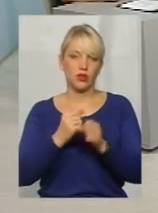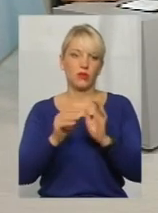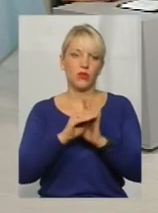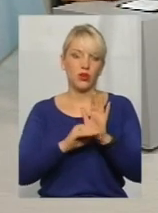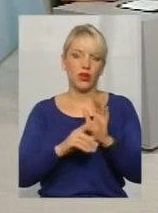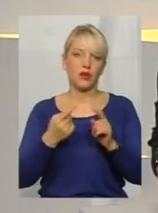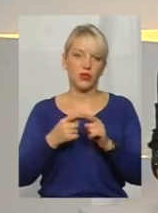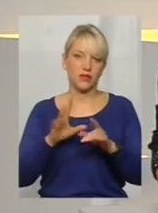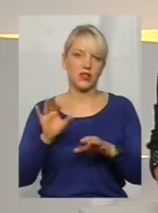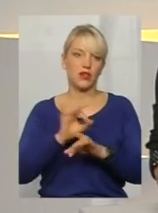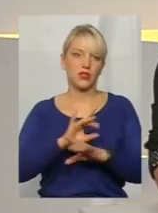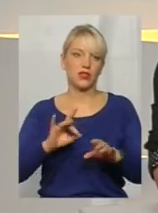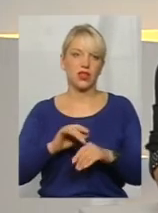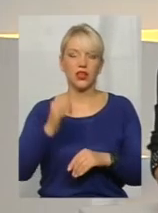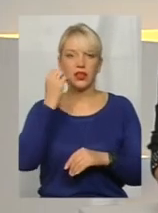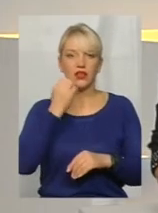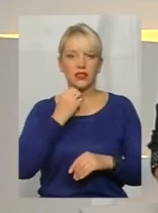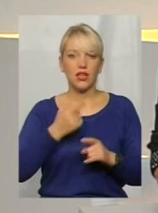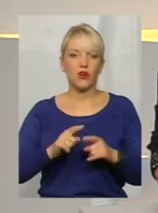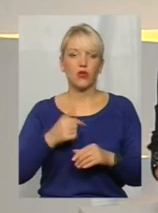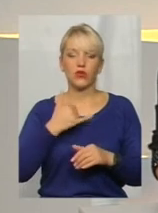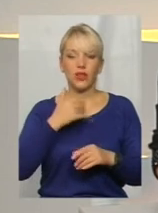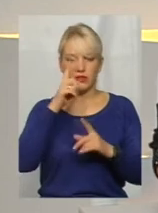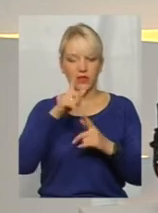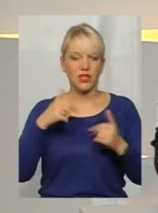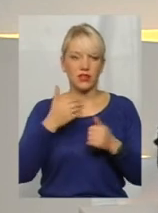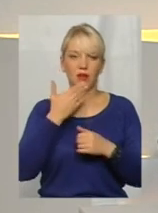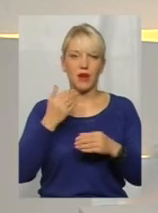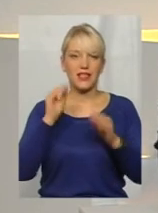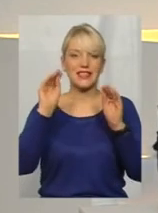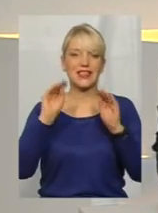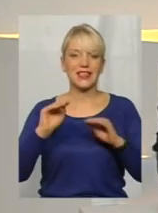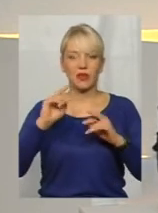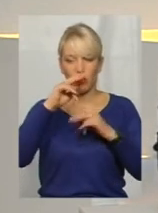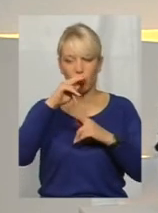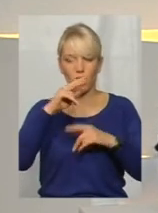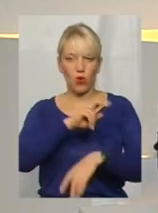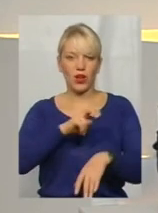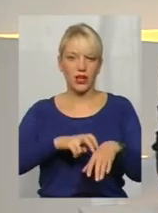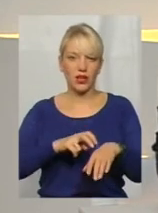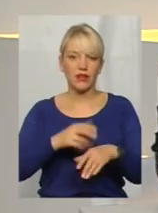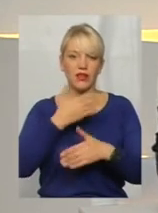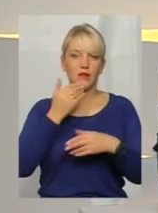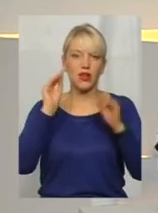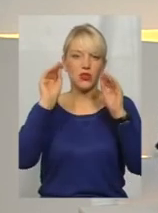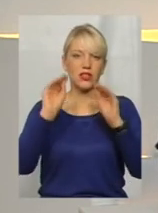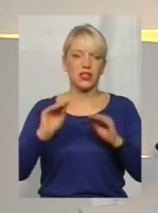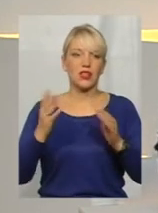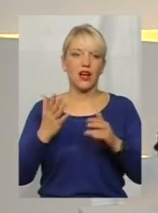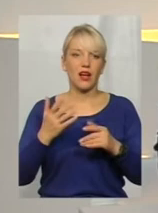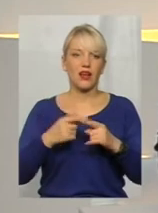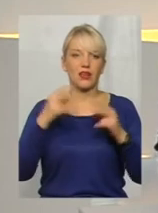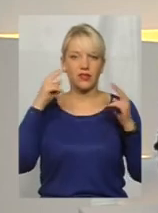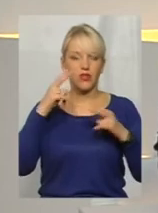Наталі. В нашій країні не лише немає статистики лікарських помилок, але, на жаль, немає тої статистики, яка свідчить про відданість